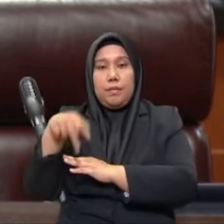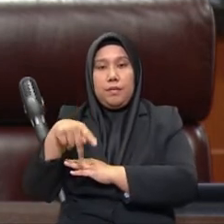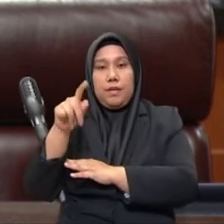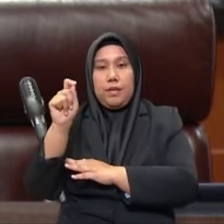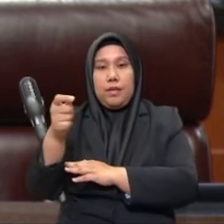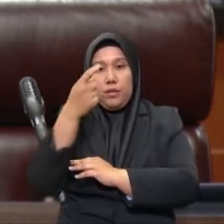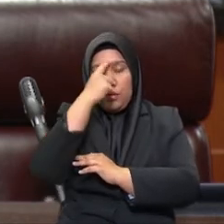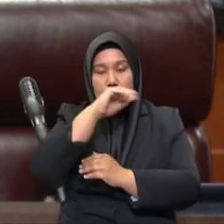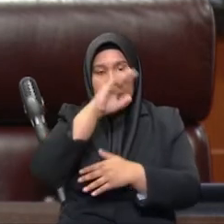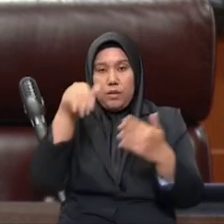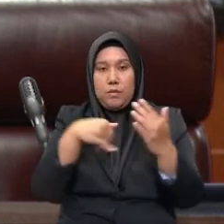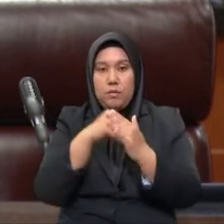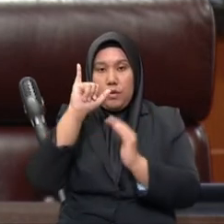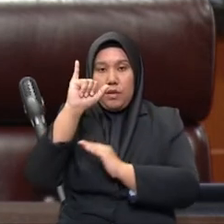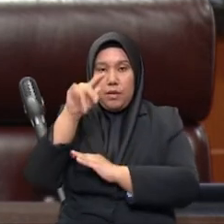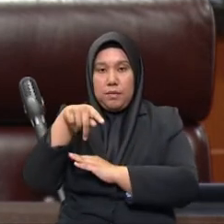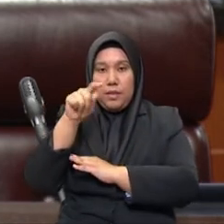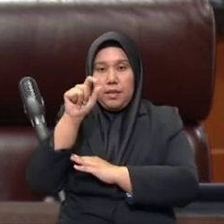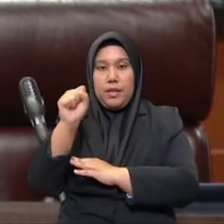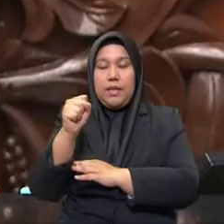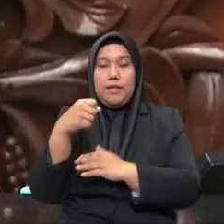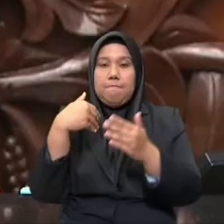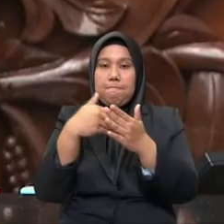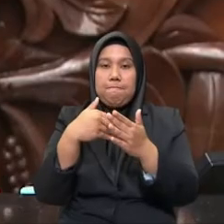IPTS dalam masa yang terdekat. Sekian, terima kasih.